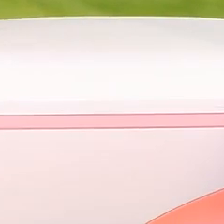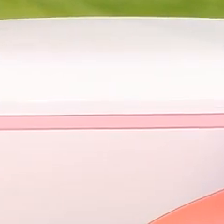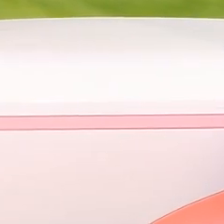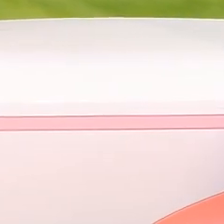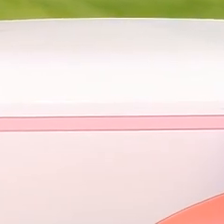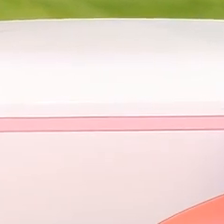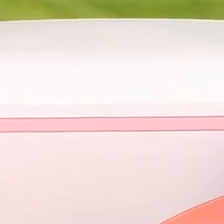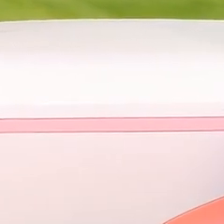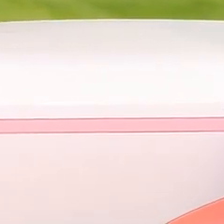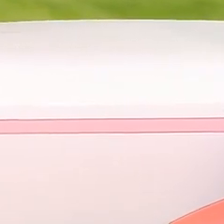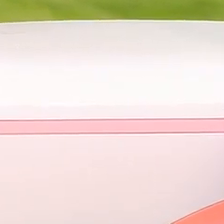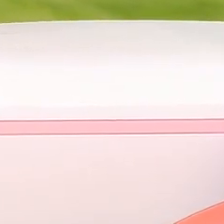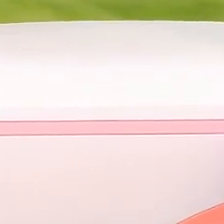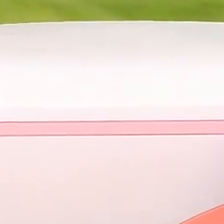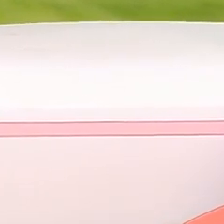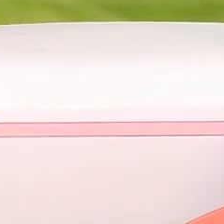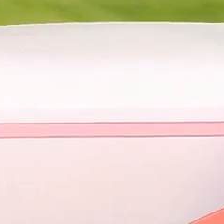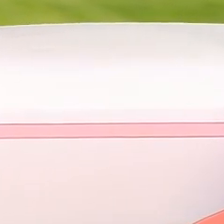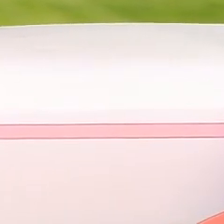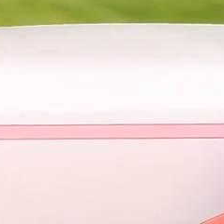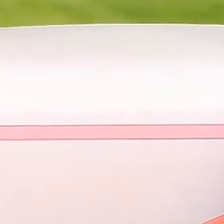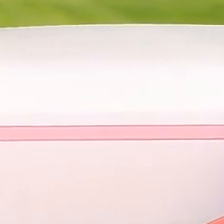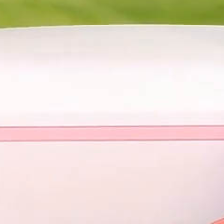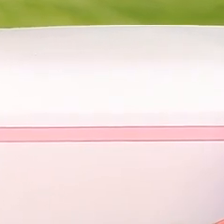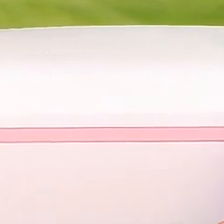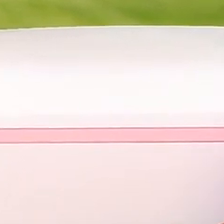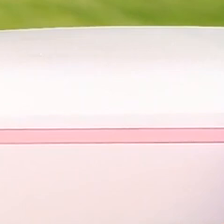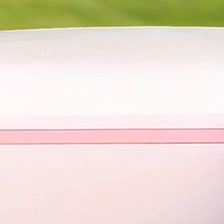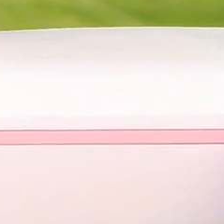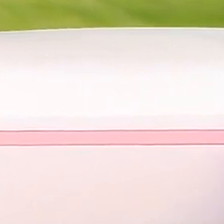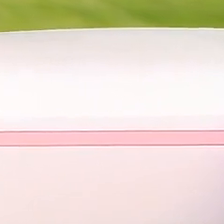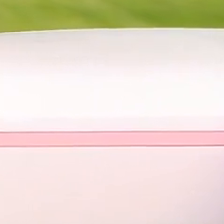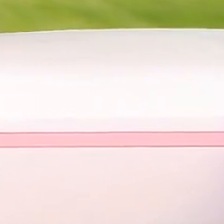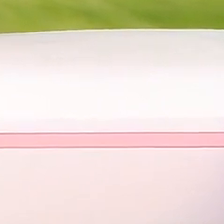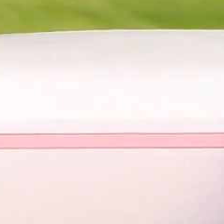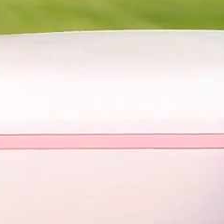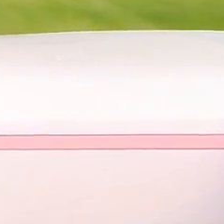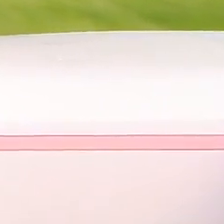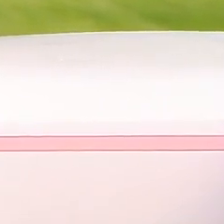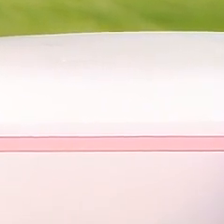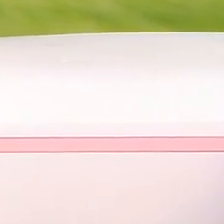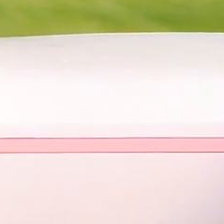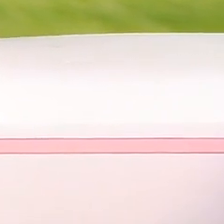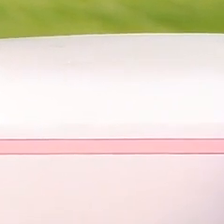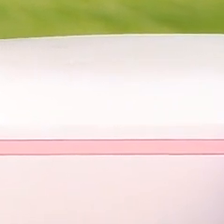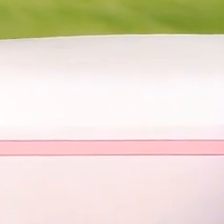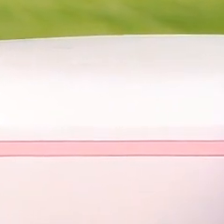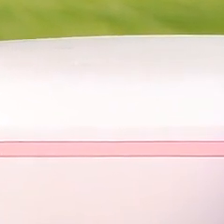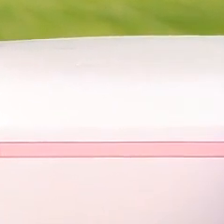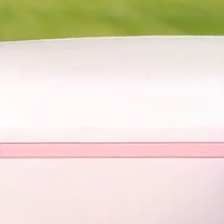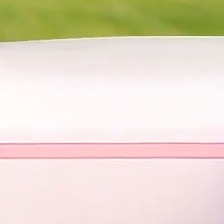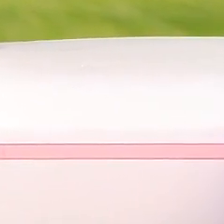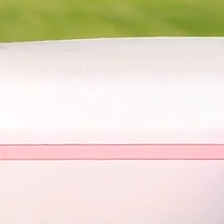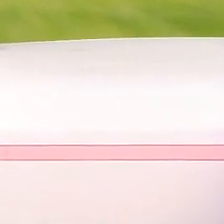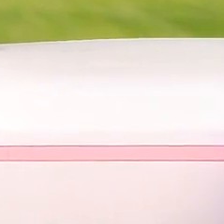bună a fost la ea acasă. Copiii au dansat, au jucat fotbal și au tras cu arcul. Evenimentul a fost organizat de FDP, Protagoniști în Educație,